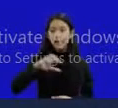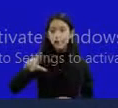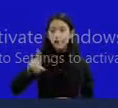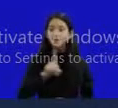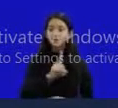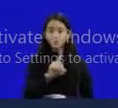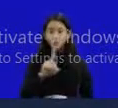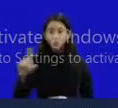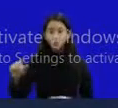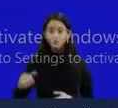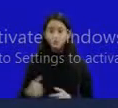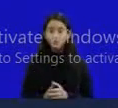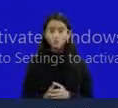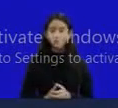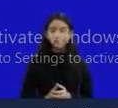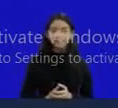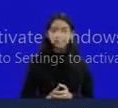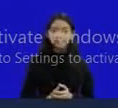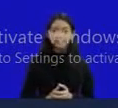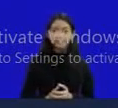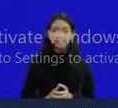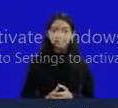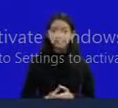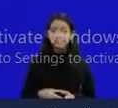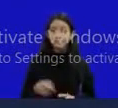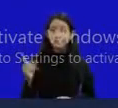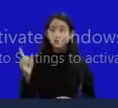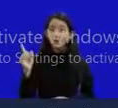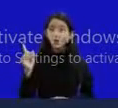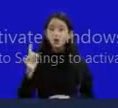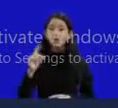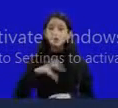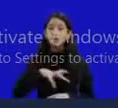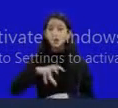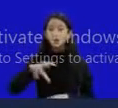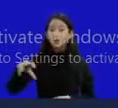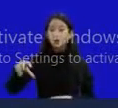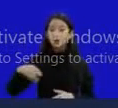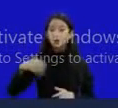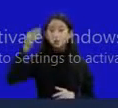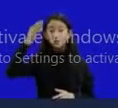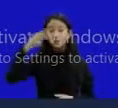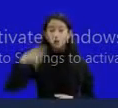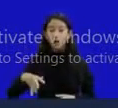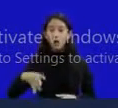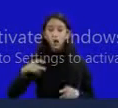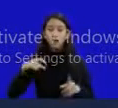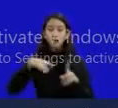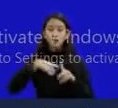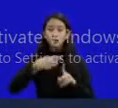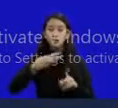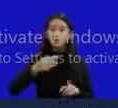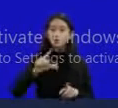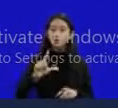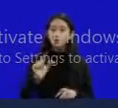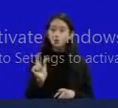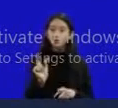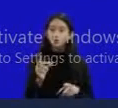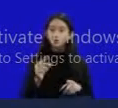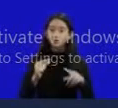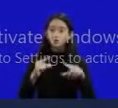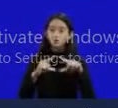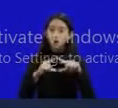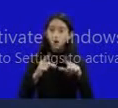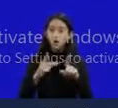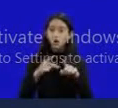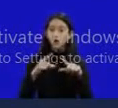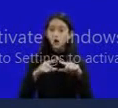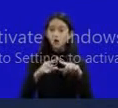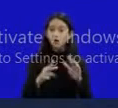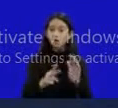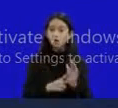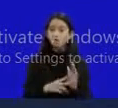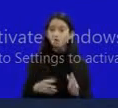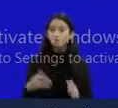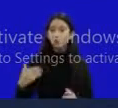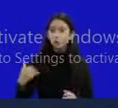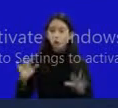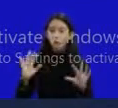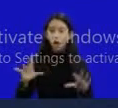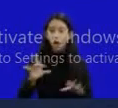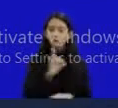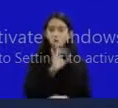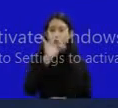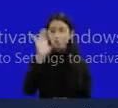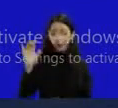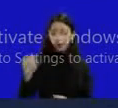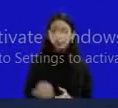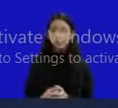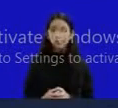dari setiap Kecamatan atau desa kelurahan dapat sangat bisa bisa sangat bervariasi dengan satu